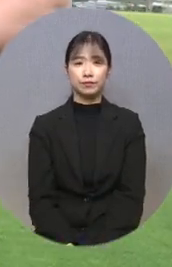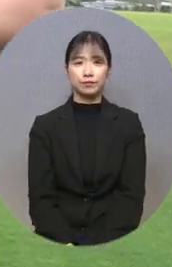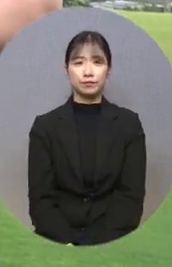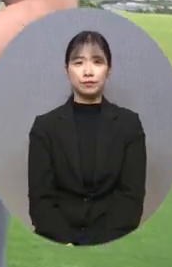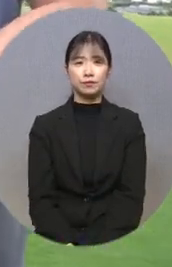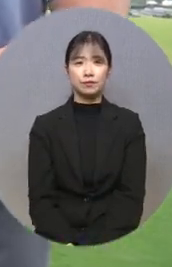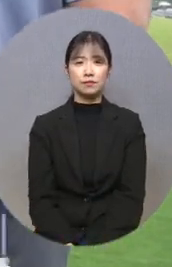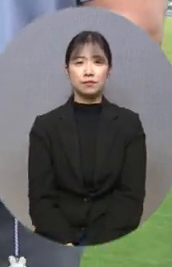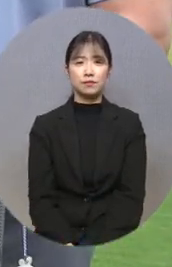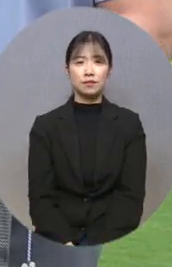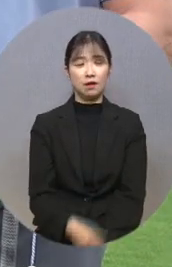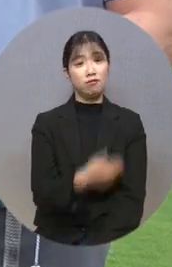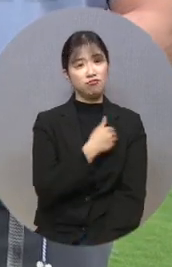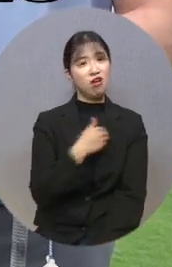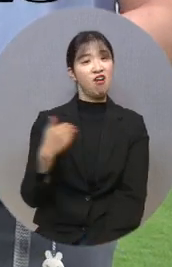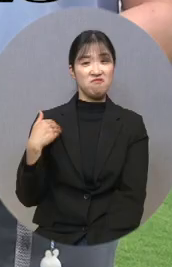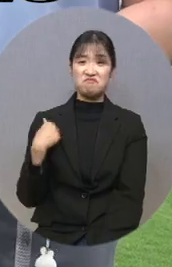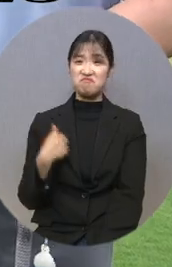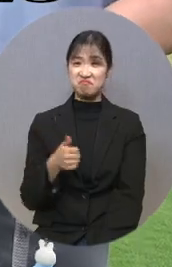아주 자신 있네요.